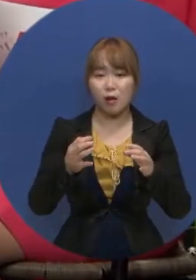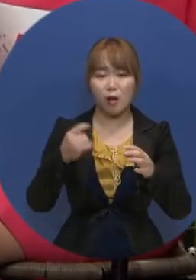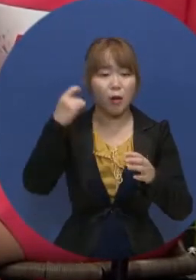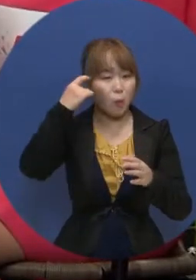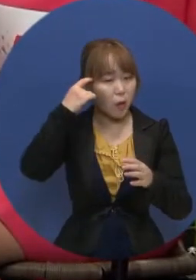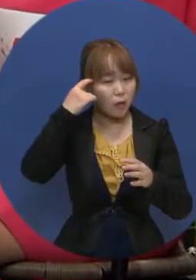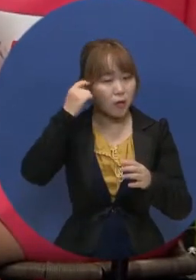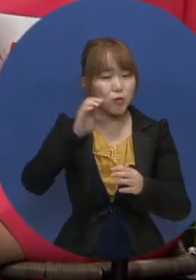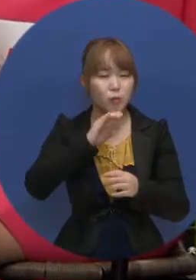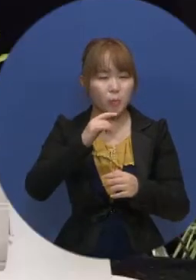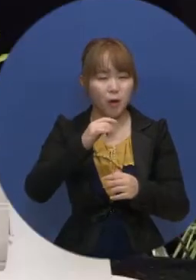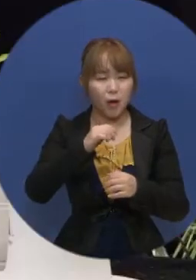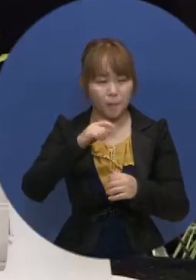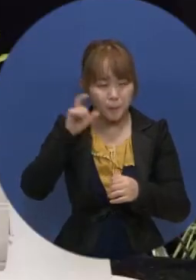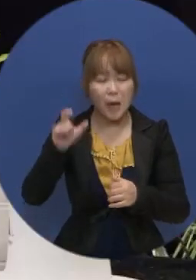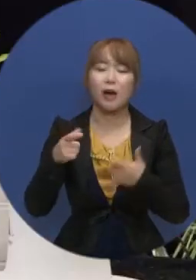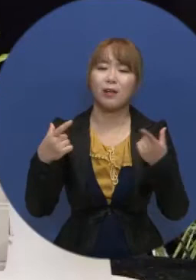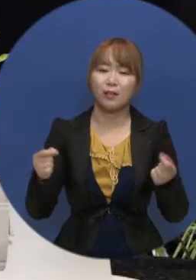것 같아요. 그렇죠?